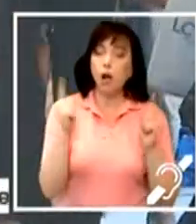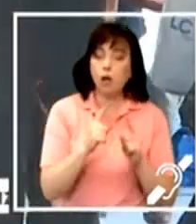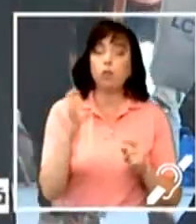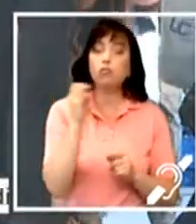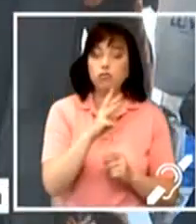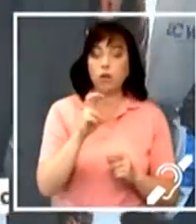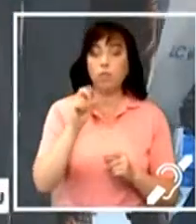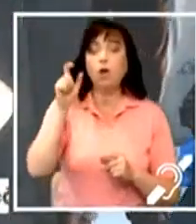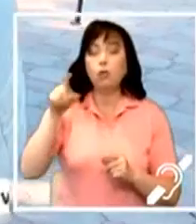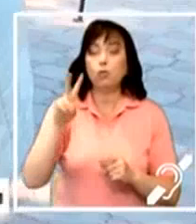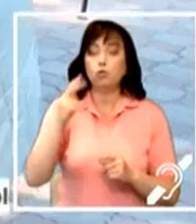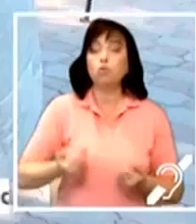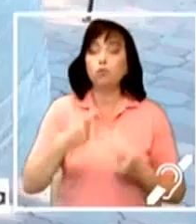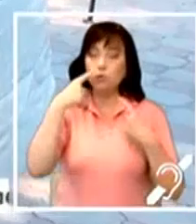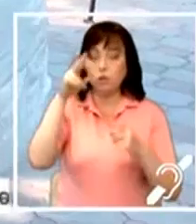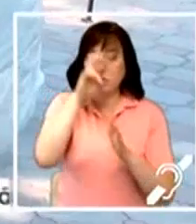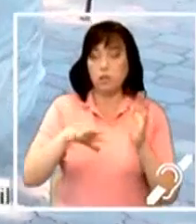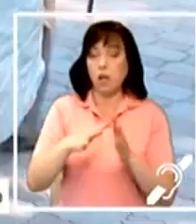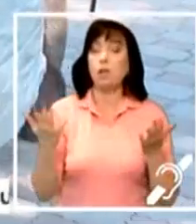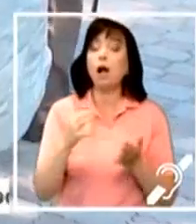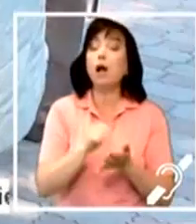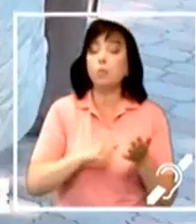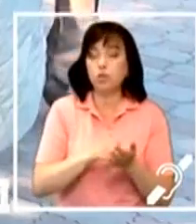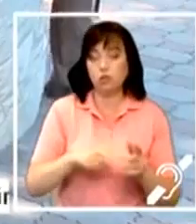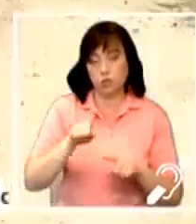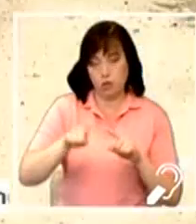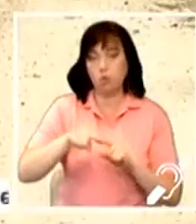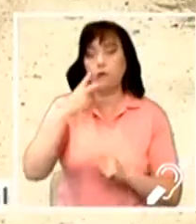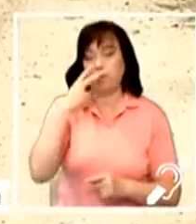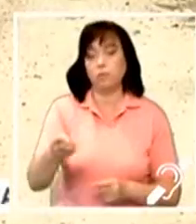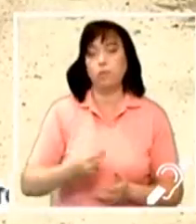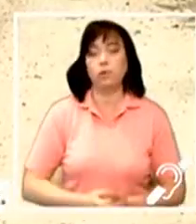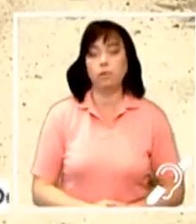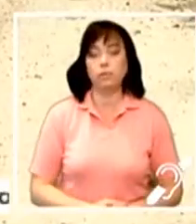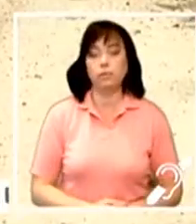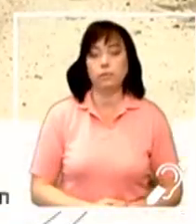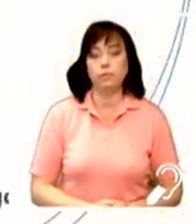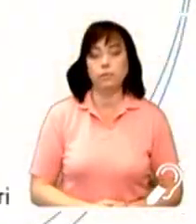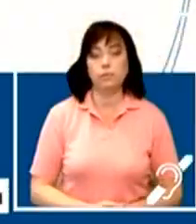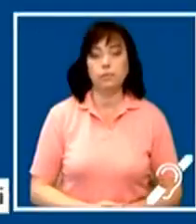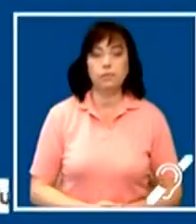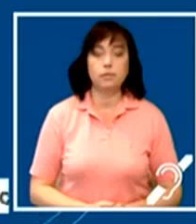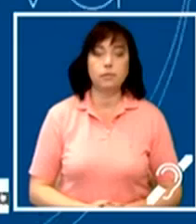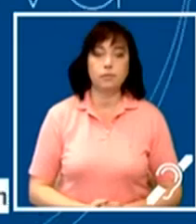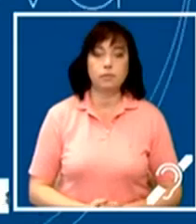cu locuitorii altor țări. Care sunt cauzele, vă spunem peste câteva momente în telejurnal.